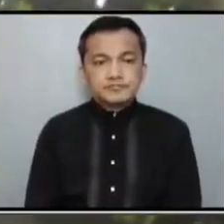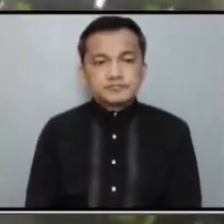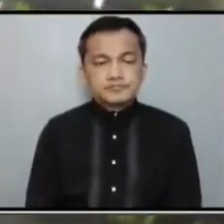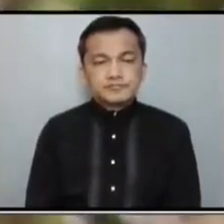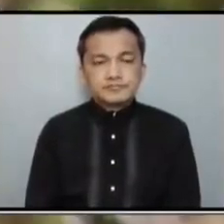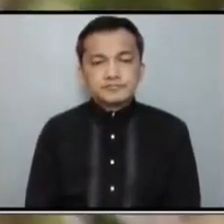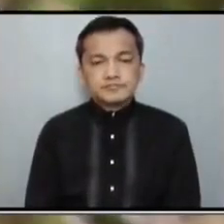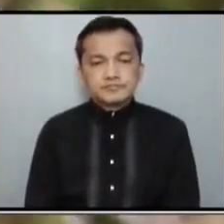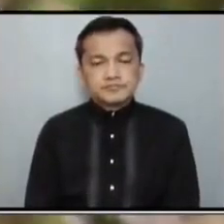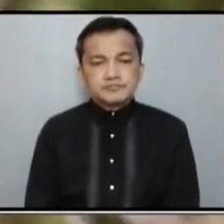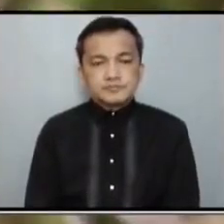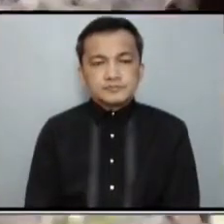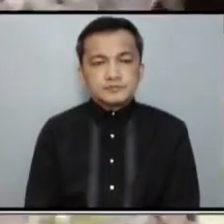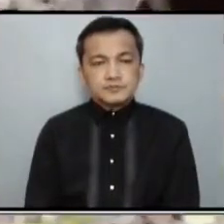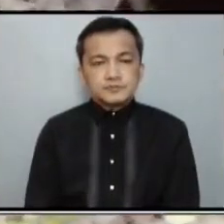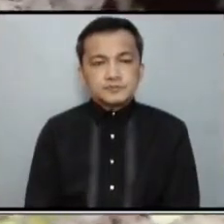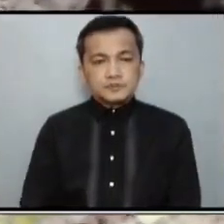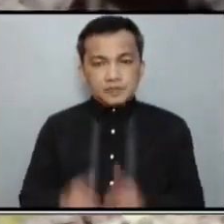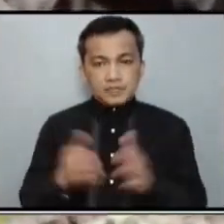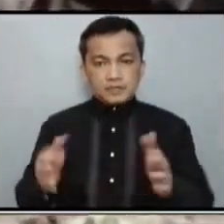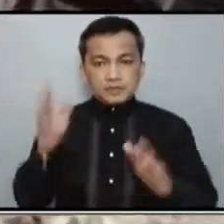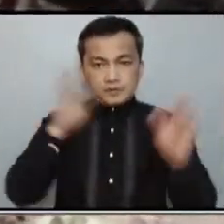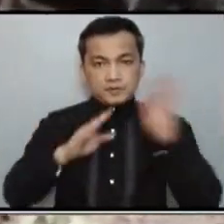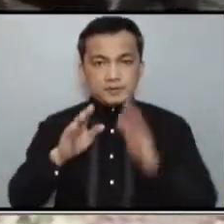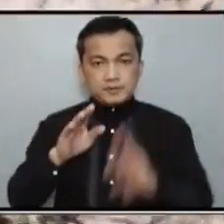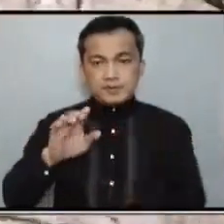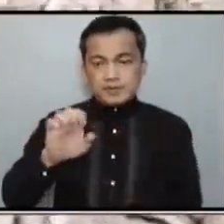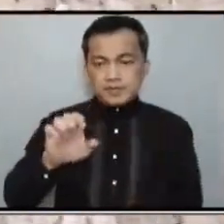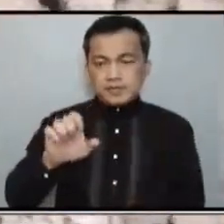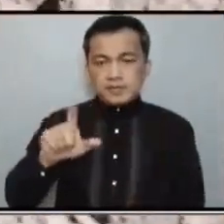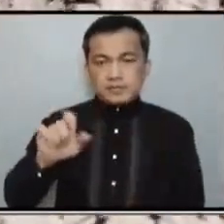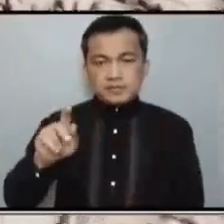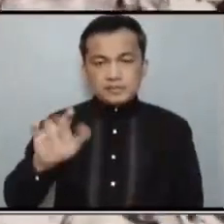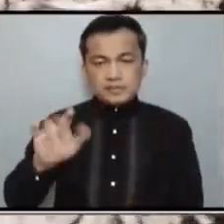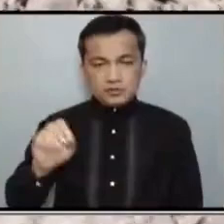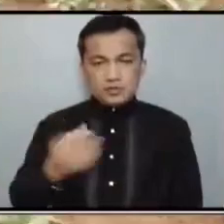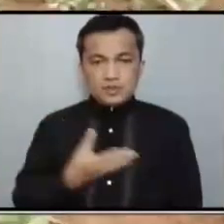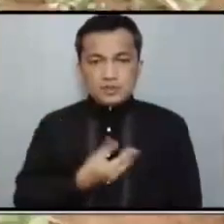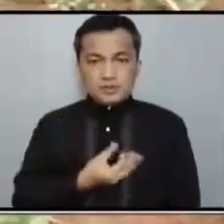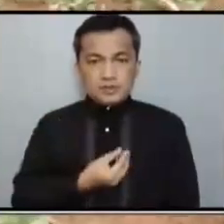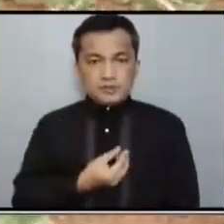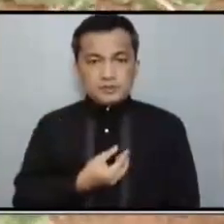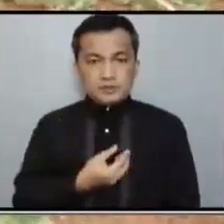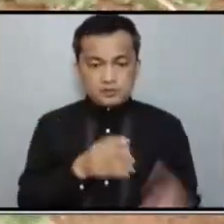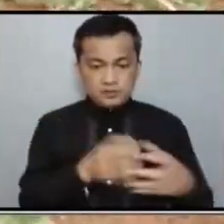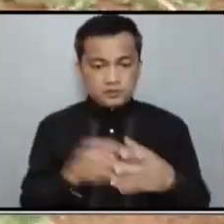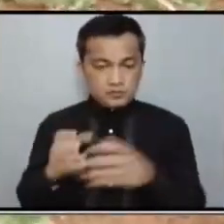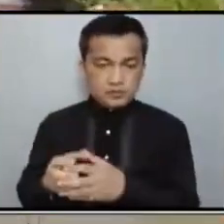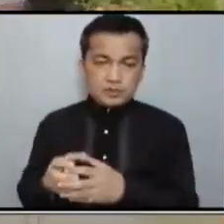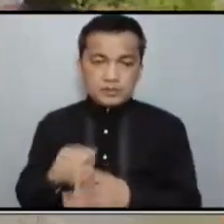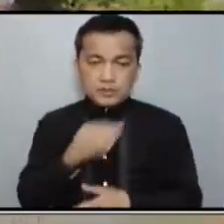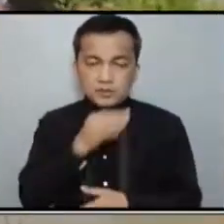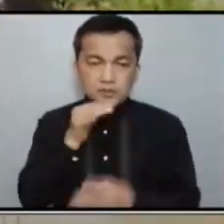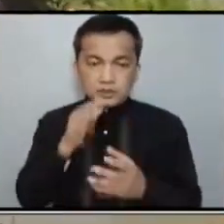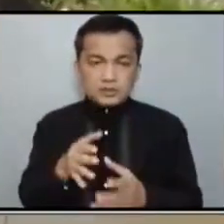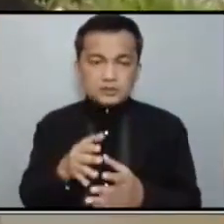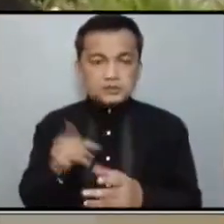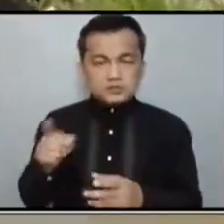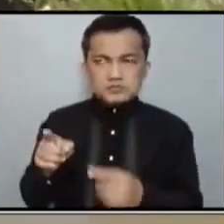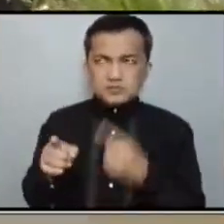Malaking problema na nga ang banta ng El Nino. Ipinangangamba pa ngayon ng ilang grupo ng magsasaka ang nagbabadya